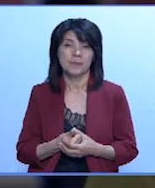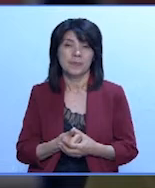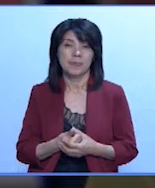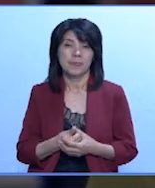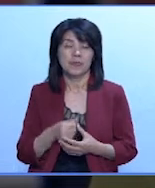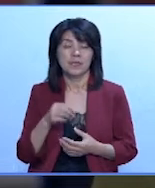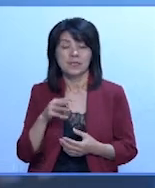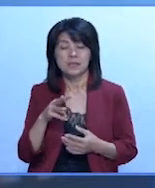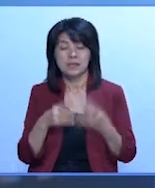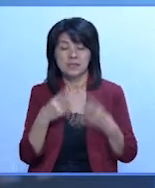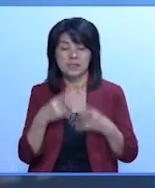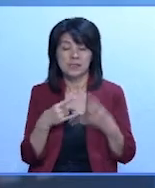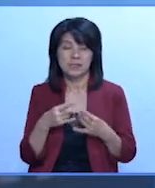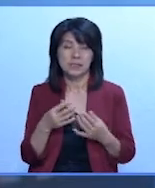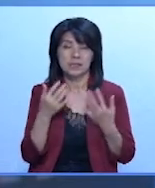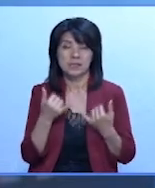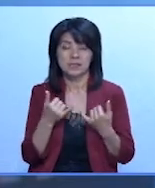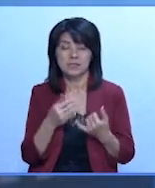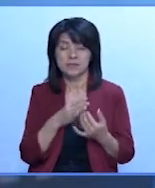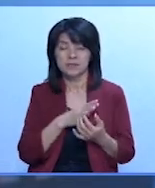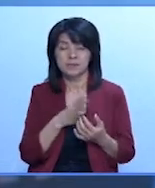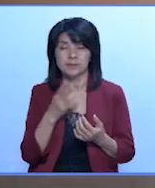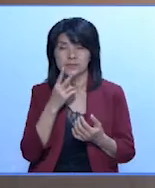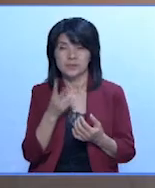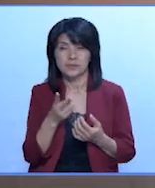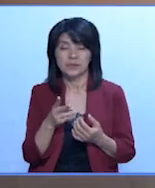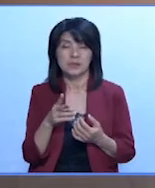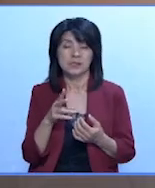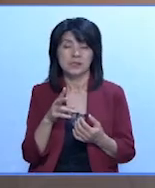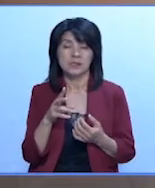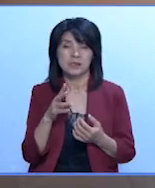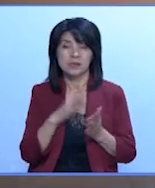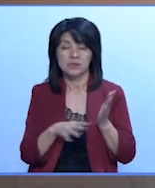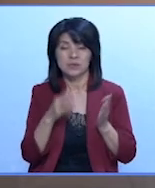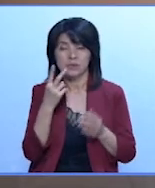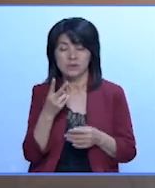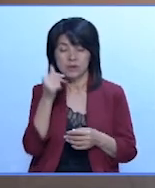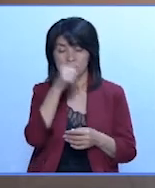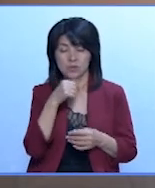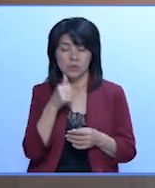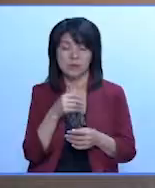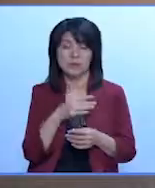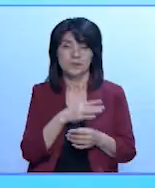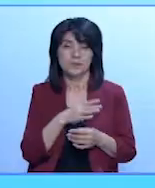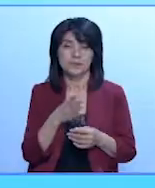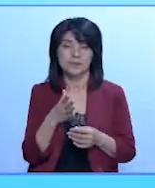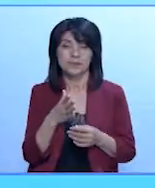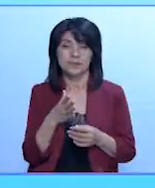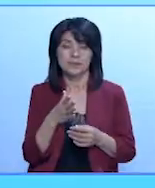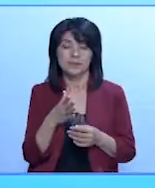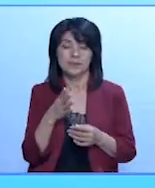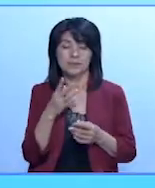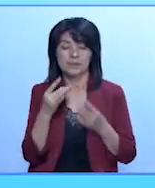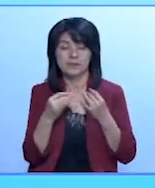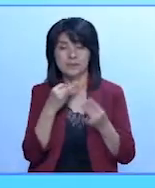алғаш рет Скайп арқылы аудандармен бейне байланыс орнатылды. Май ауданынан 92 жастағы тыл еңбеккері Жидебай Арықбаев тікелей эфирге шығып,